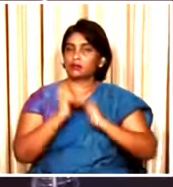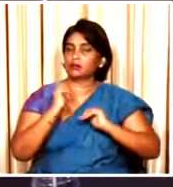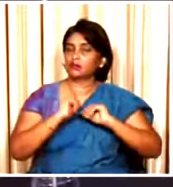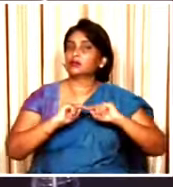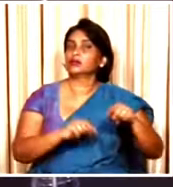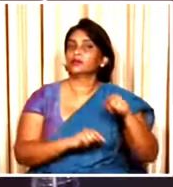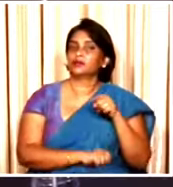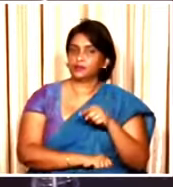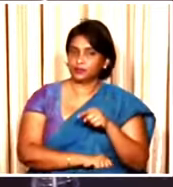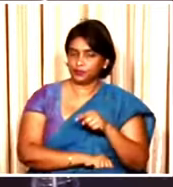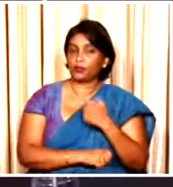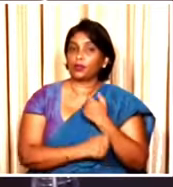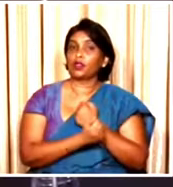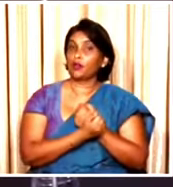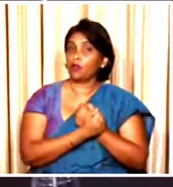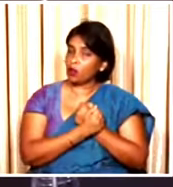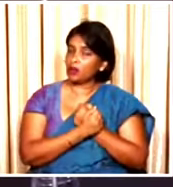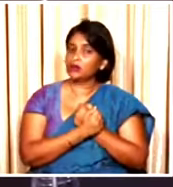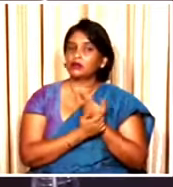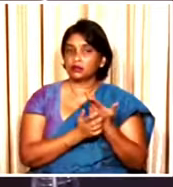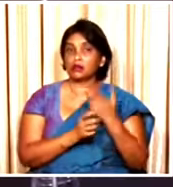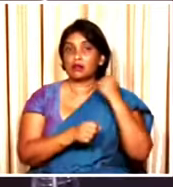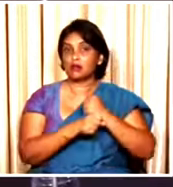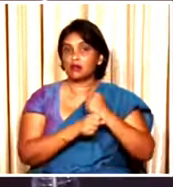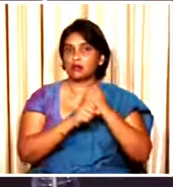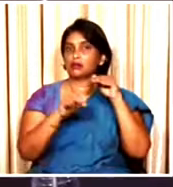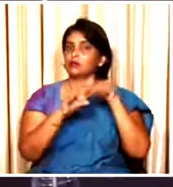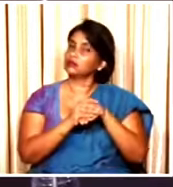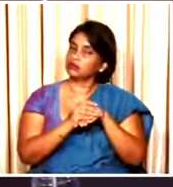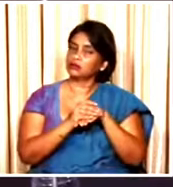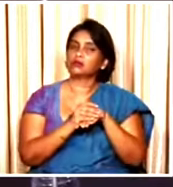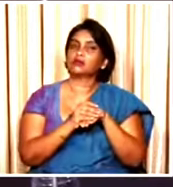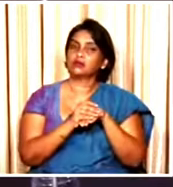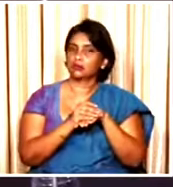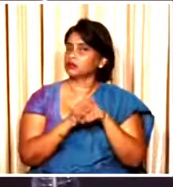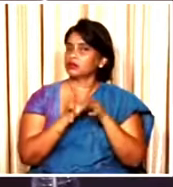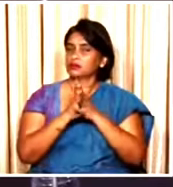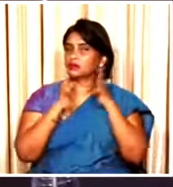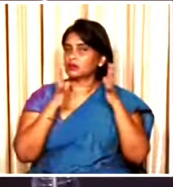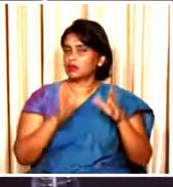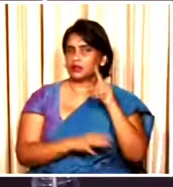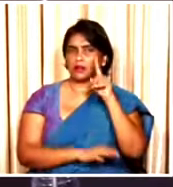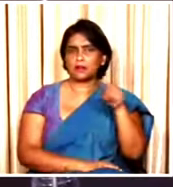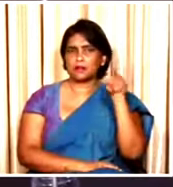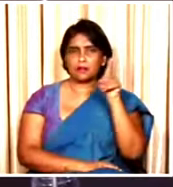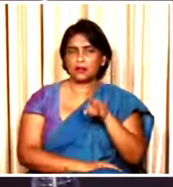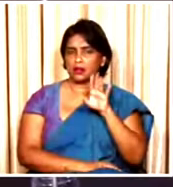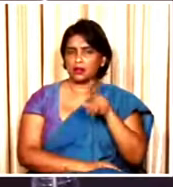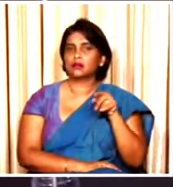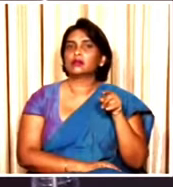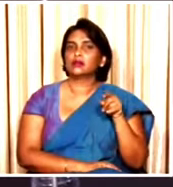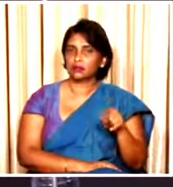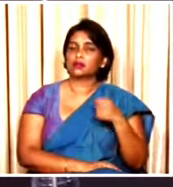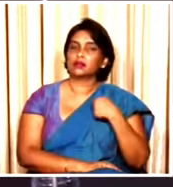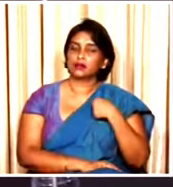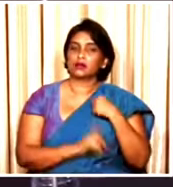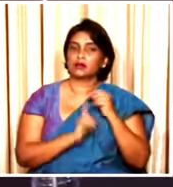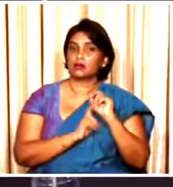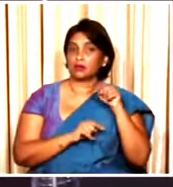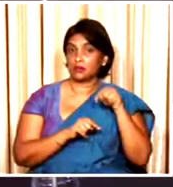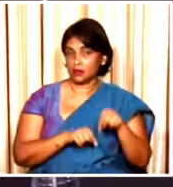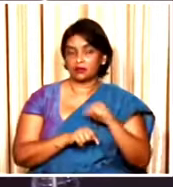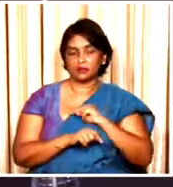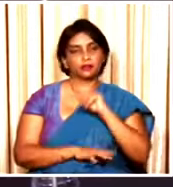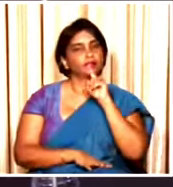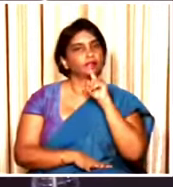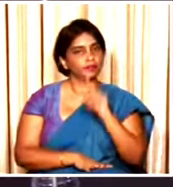කිරීමට පොලිසිය නැත්නම් ඒ විදිහට රජය මැදිහත් වීම කොතෙක් දුරට වැරද්දක්ද කියන එක මම මේ කරු සභාවේදී